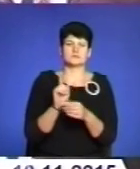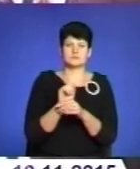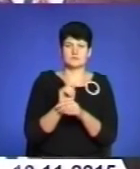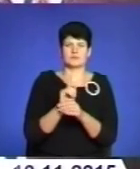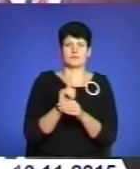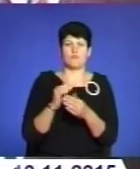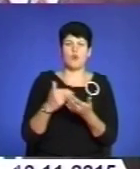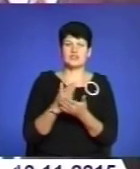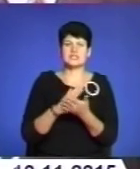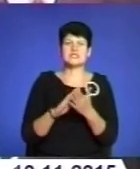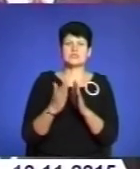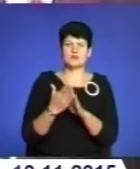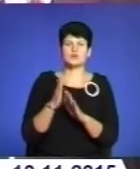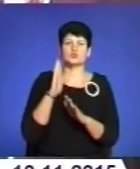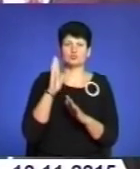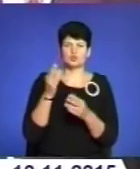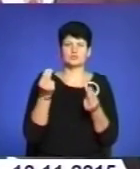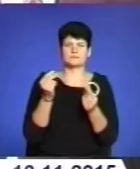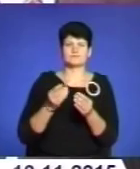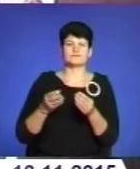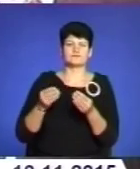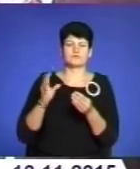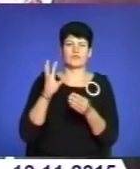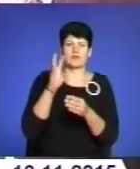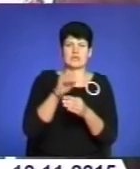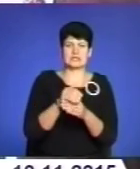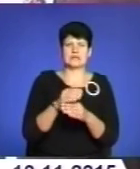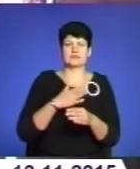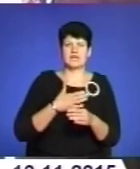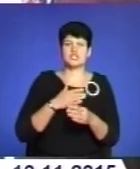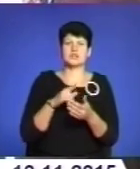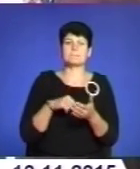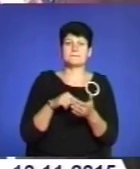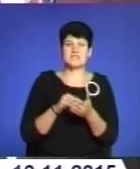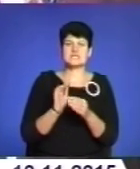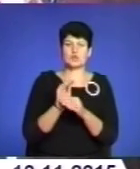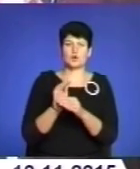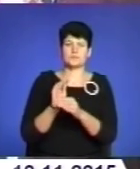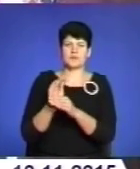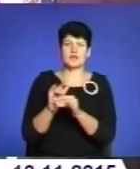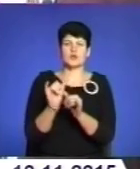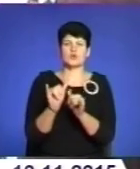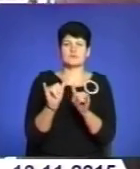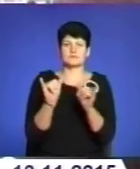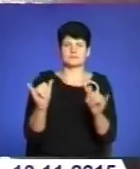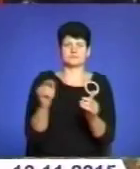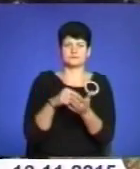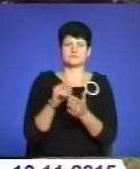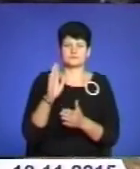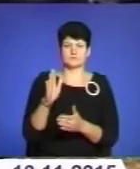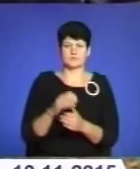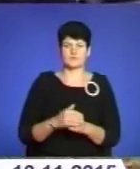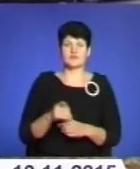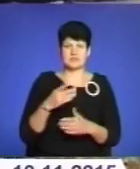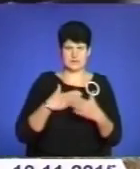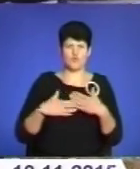ситуації будуть інвестори вкладати кошти в наше місто і розвиток міста буде. Ви